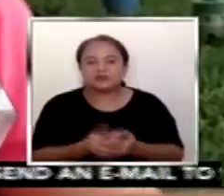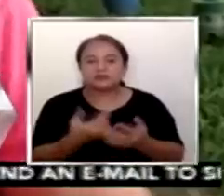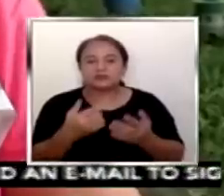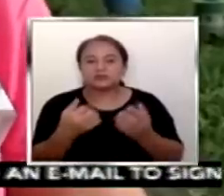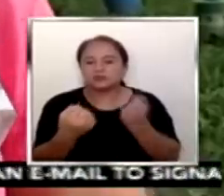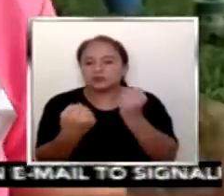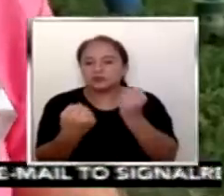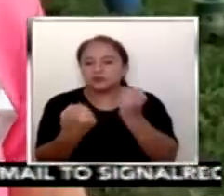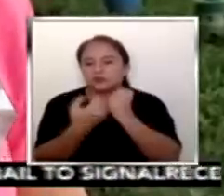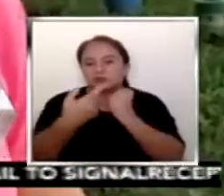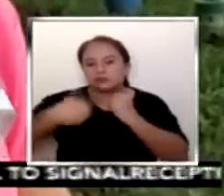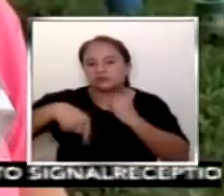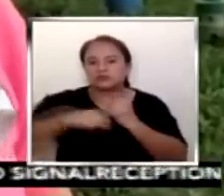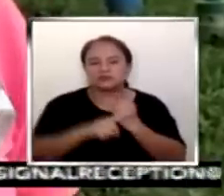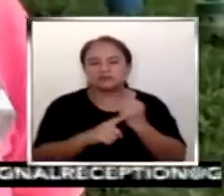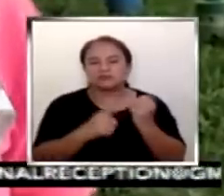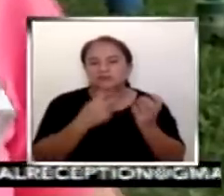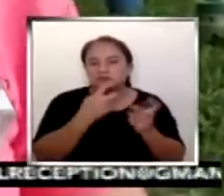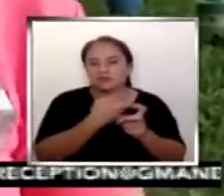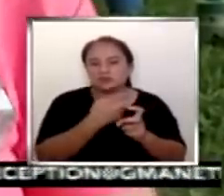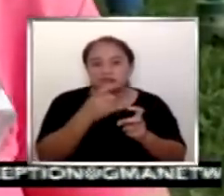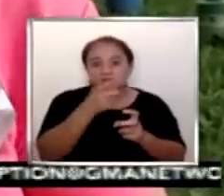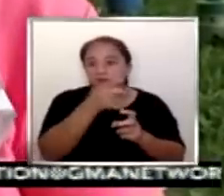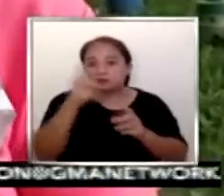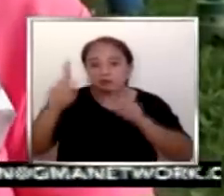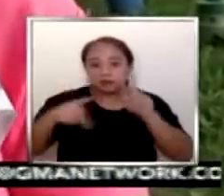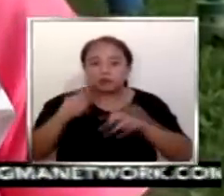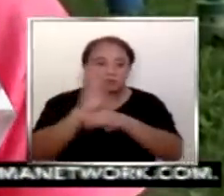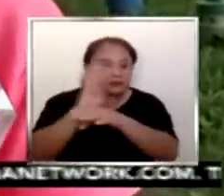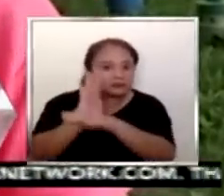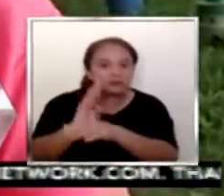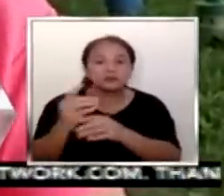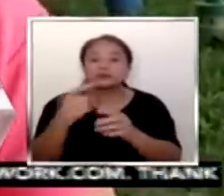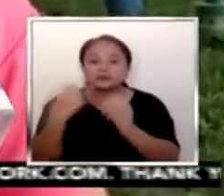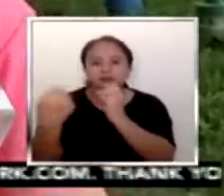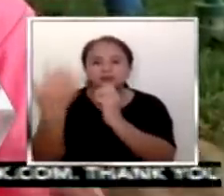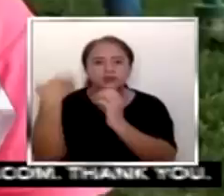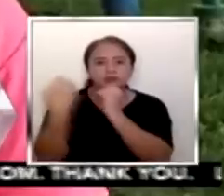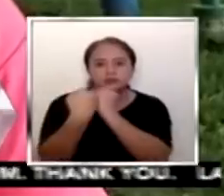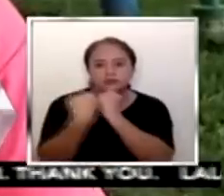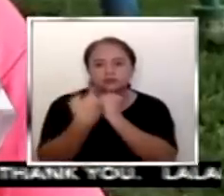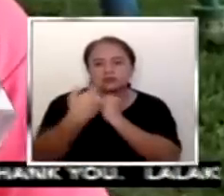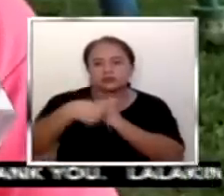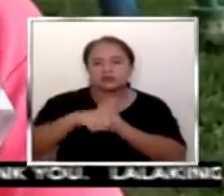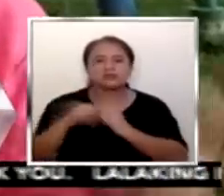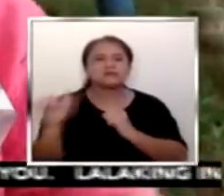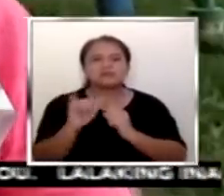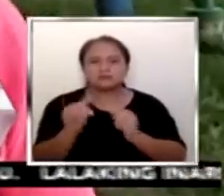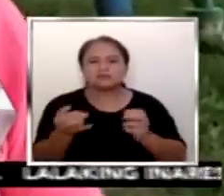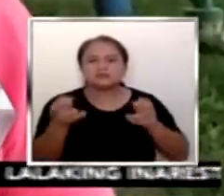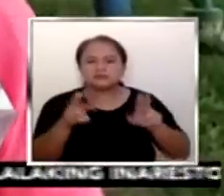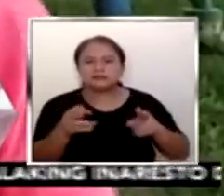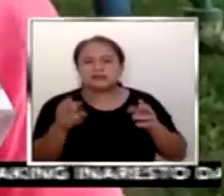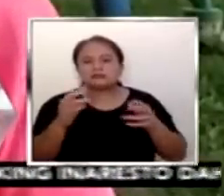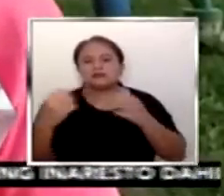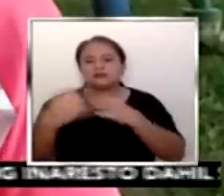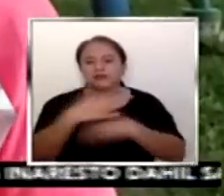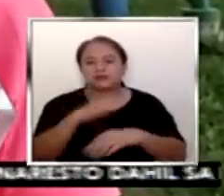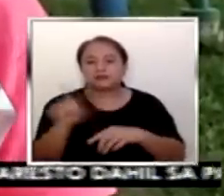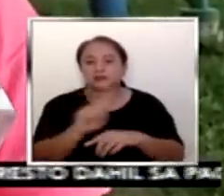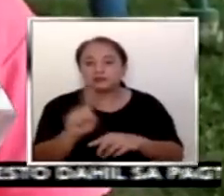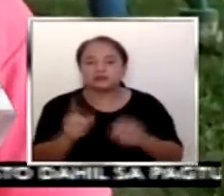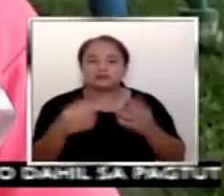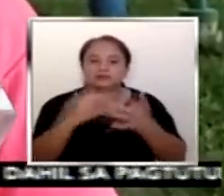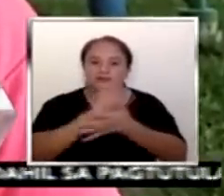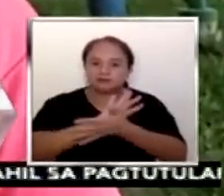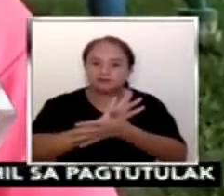also, itong mga tao or businesses that supports us are also insecure or affected. Mm. So, kung sila ay apektado at